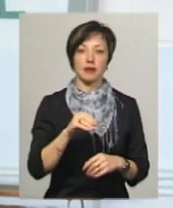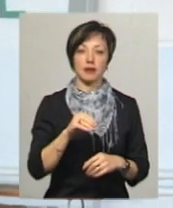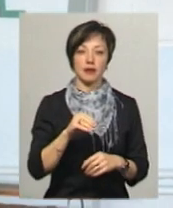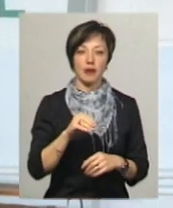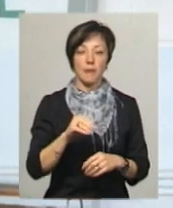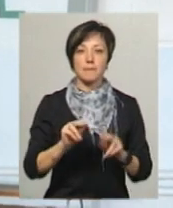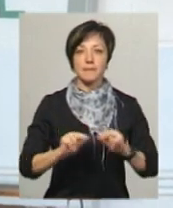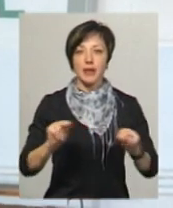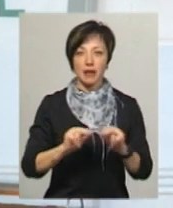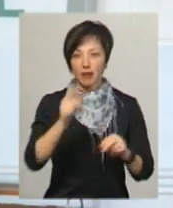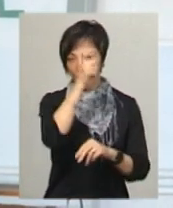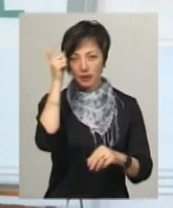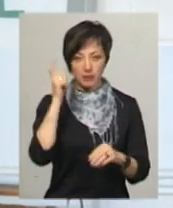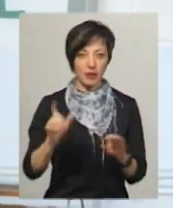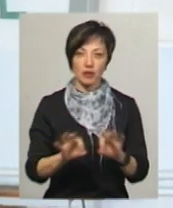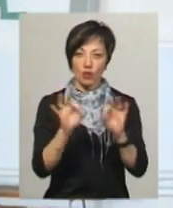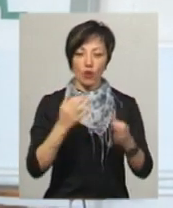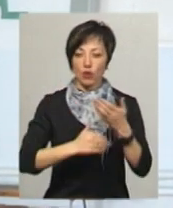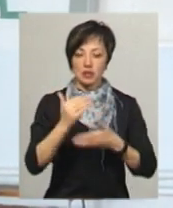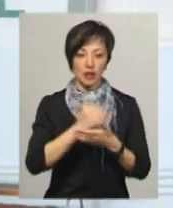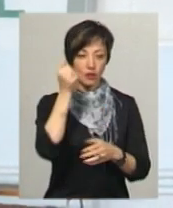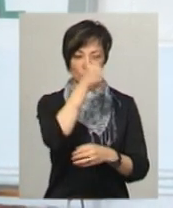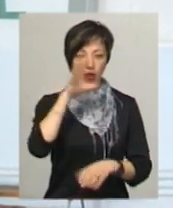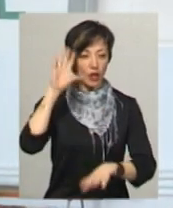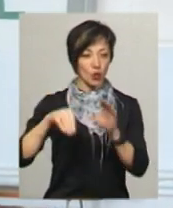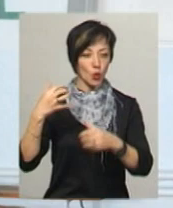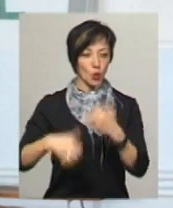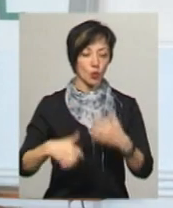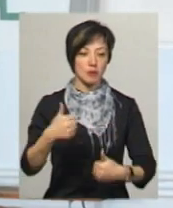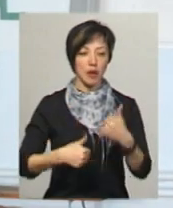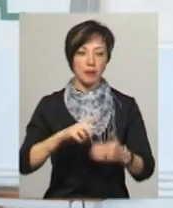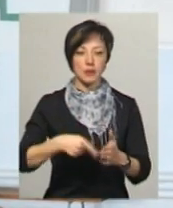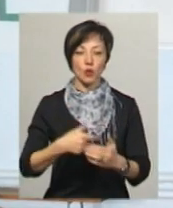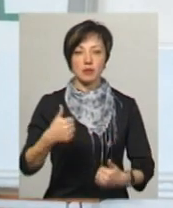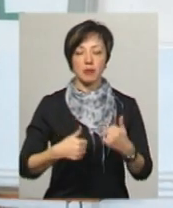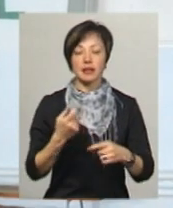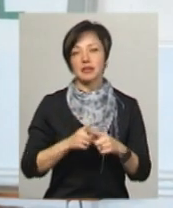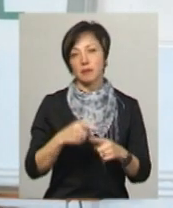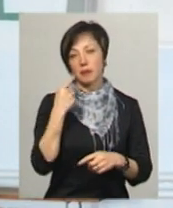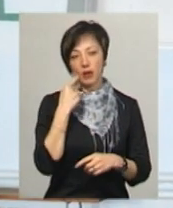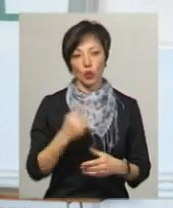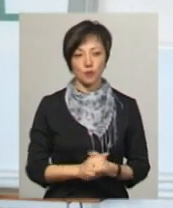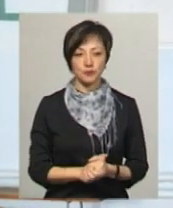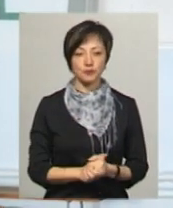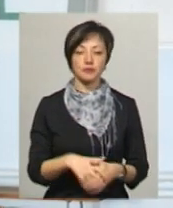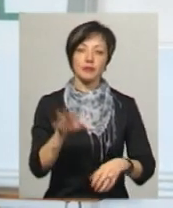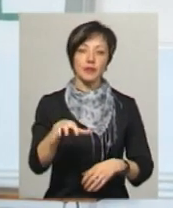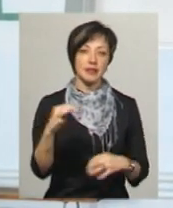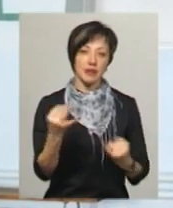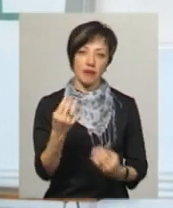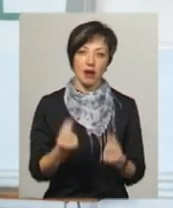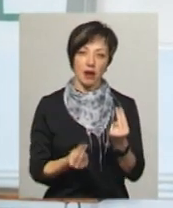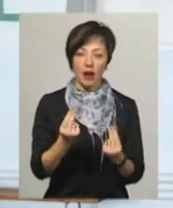в педакадемії, які фактично в останні роки вже ігнорують змагання міської спартакіади. І це дуже приклад. Баскетбол дуже цікава гра,